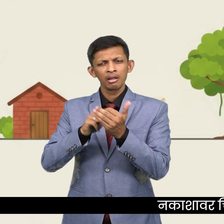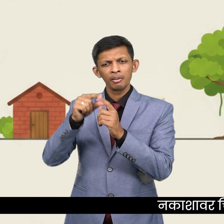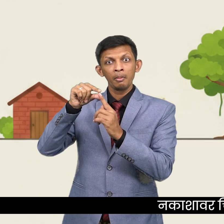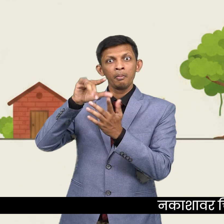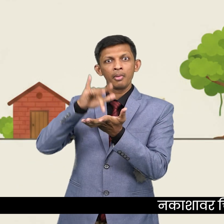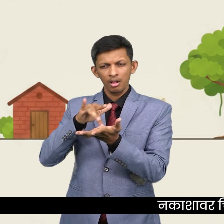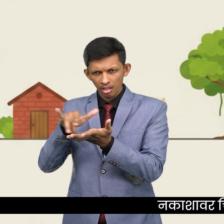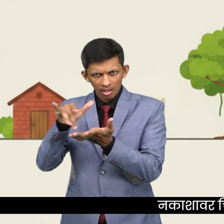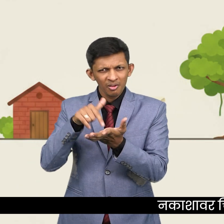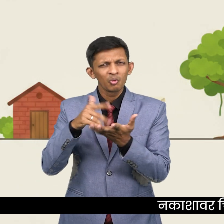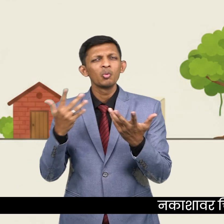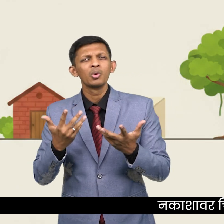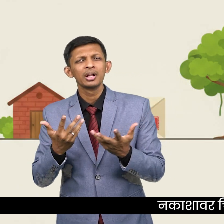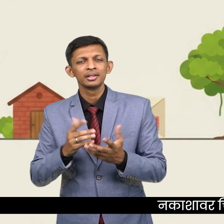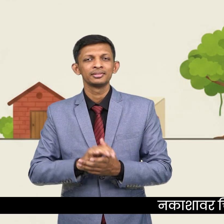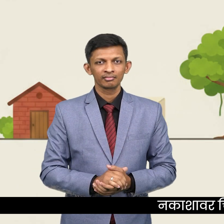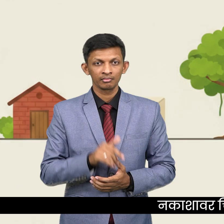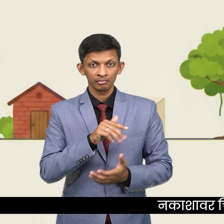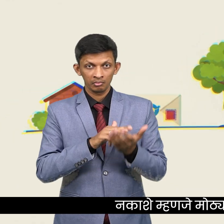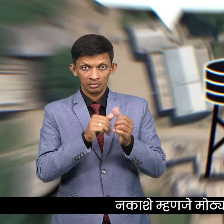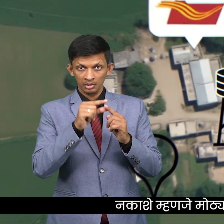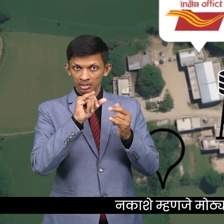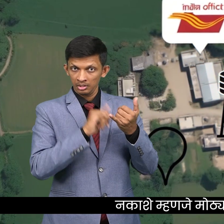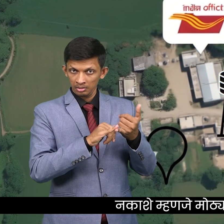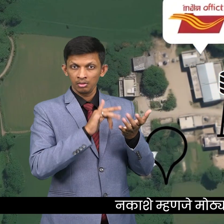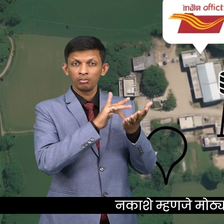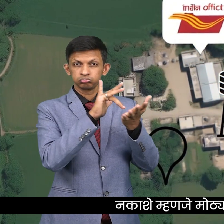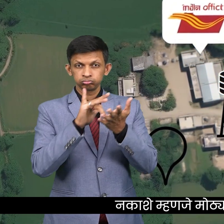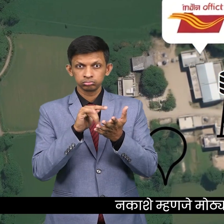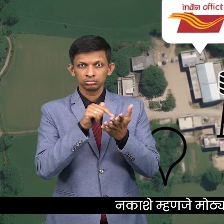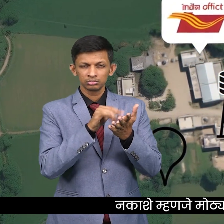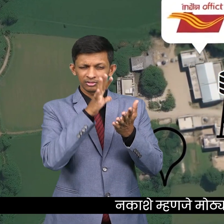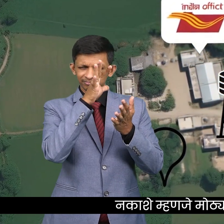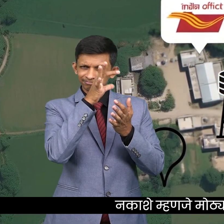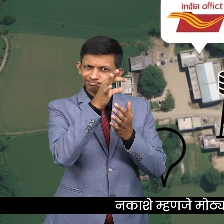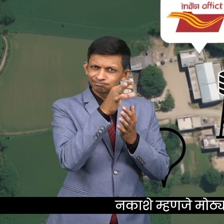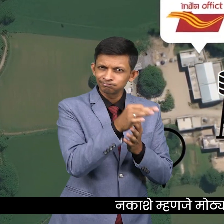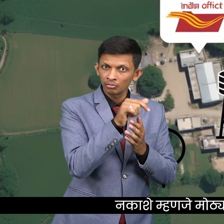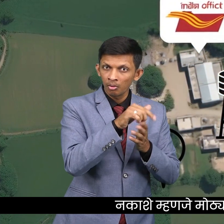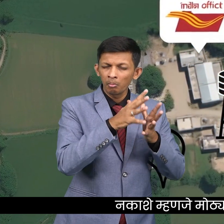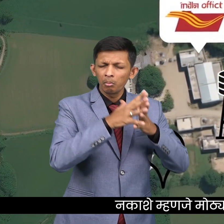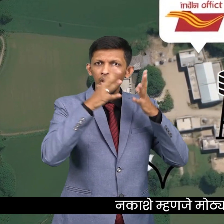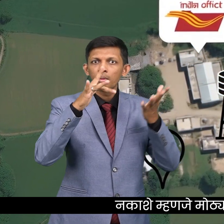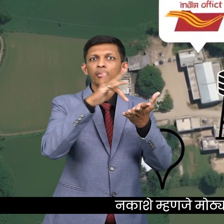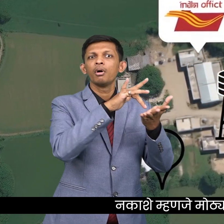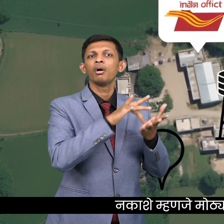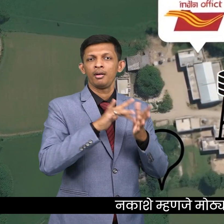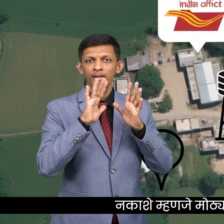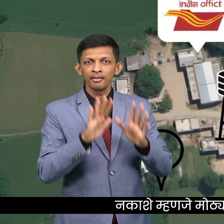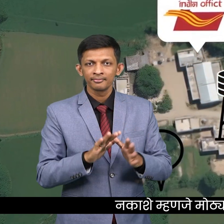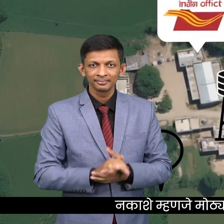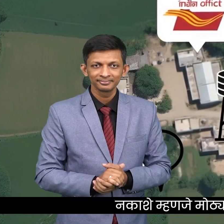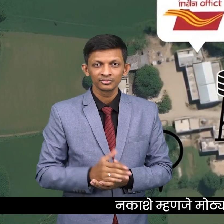नकाशावर चिन्हे म्हणजे काय? नकाशा म्हणजे मोठ्या ठिकाणांचे